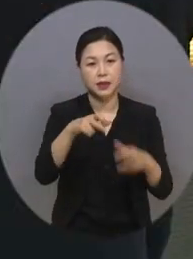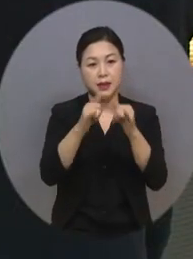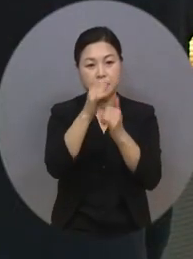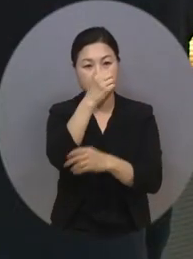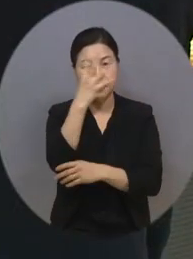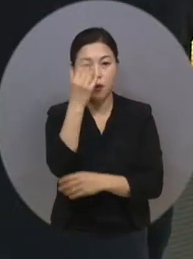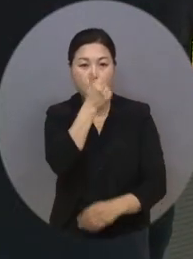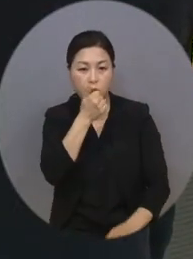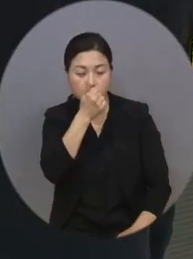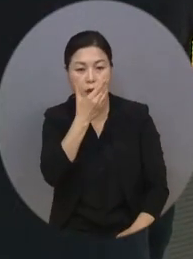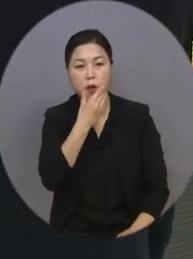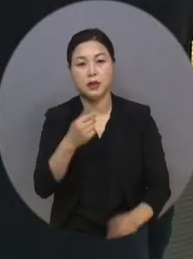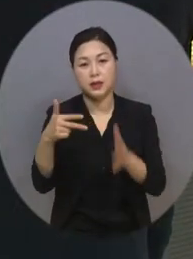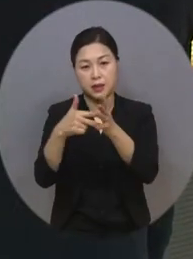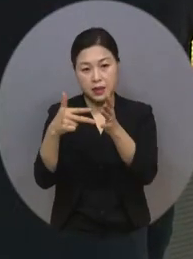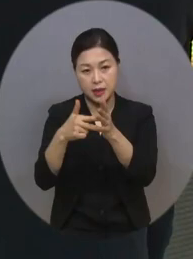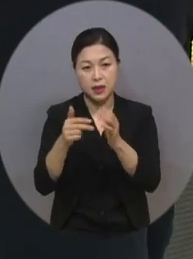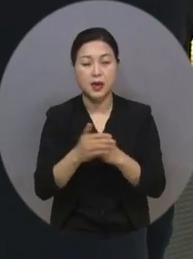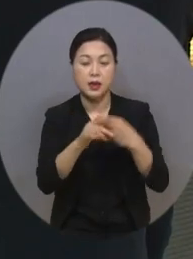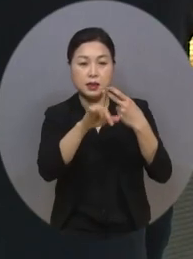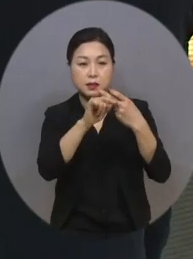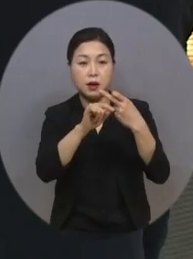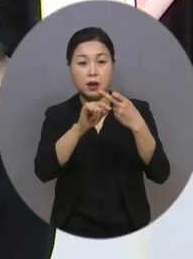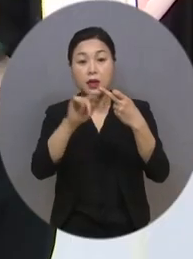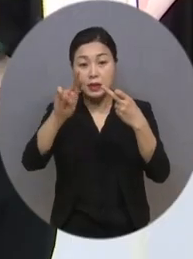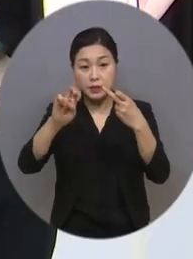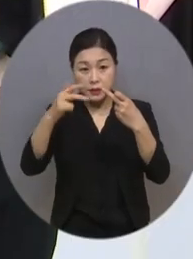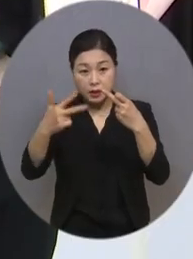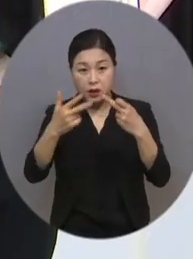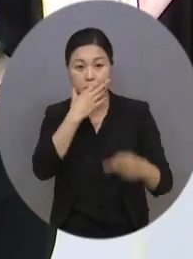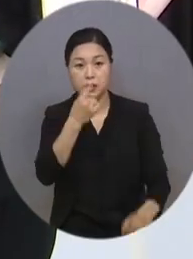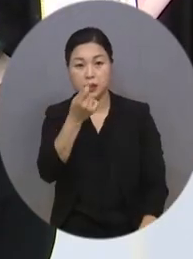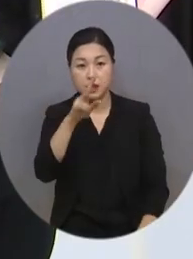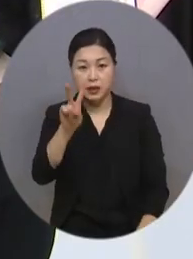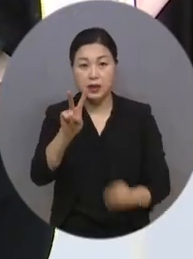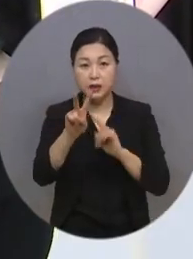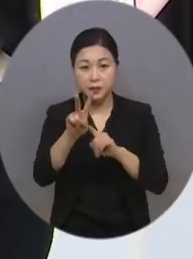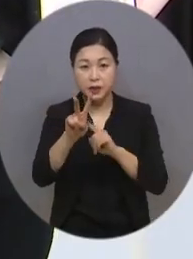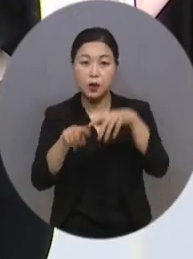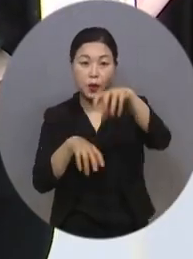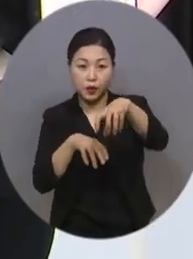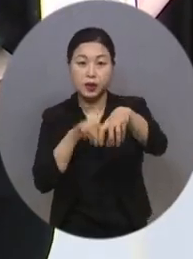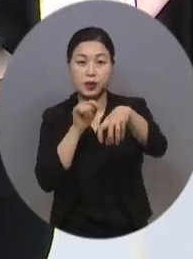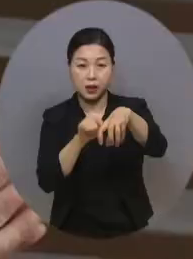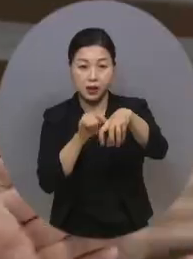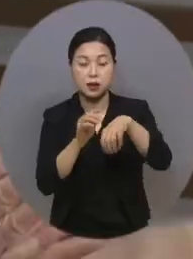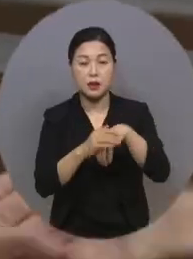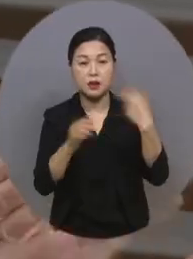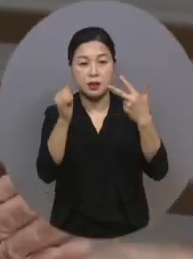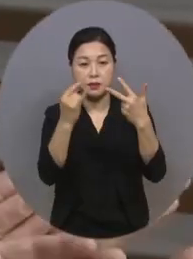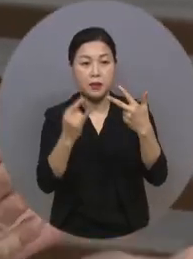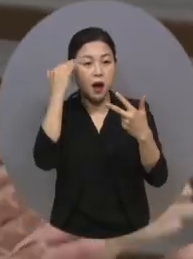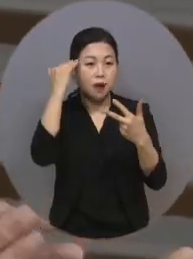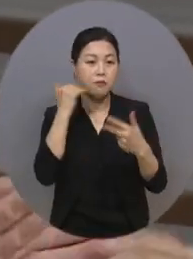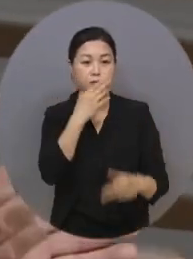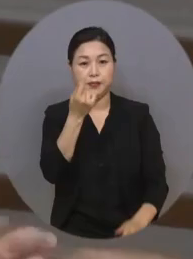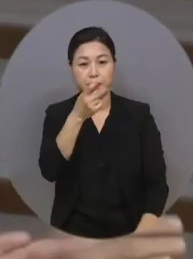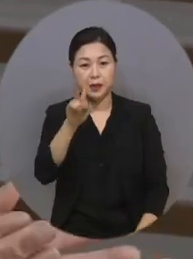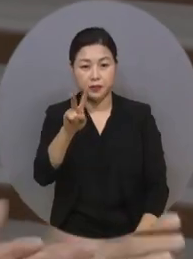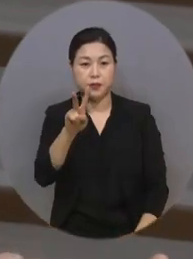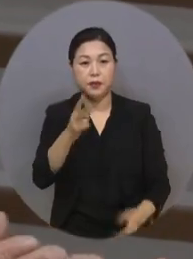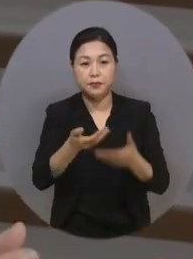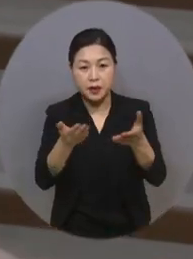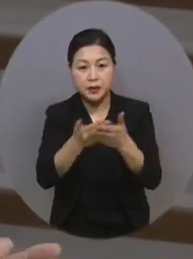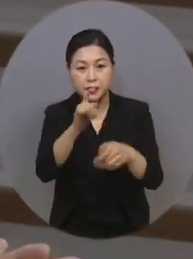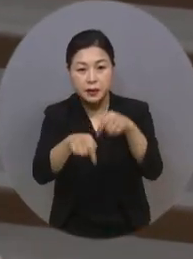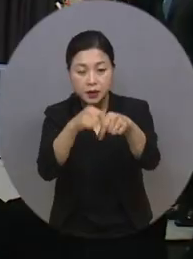곰돌이 복지재단은 지난 12월 27일 복지TV 공개 스튜디오에서 제7회 대한민국 복지TV 나눔